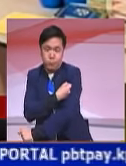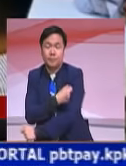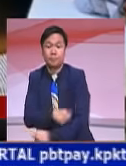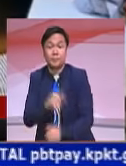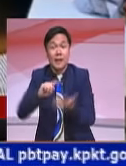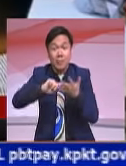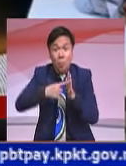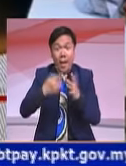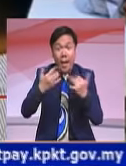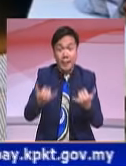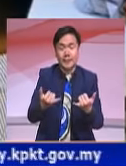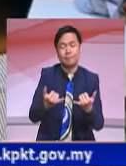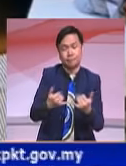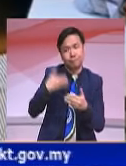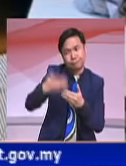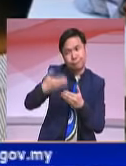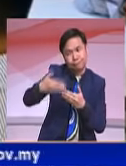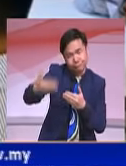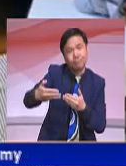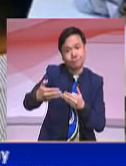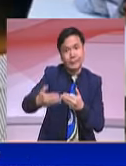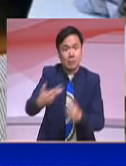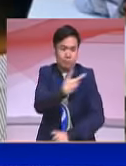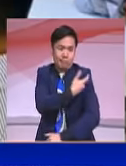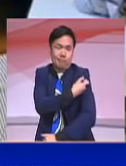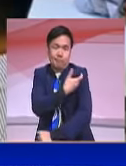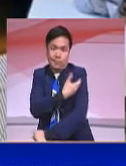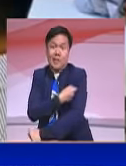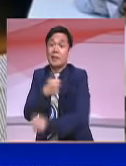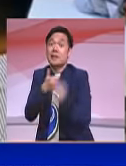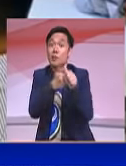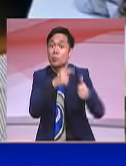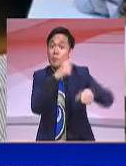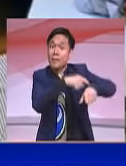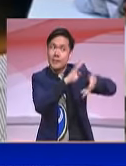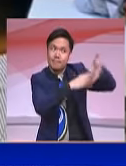Suntikan bermula hari ini dan beberapa hari seterusnya mengikut jadual.